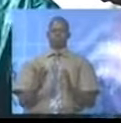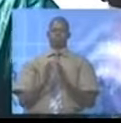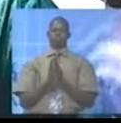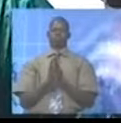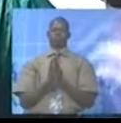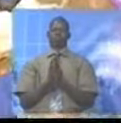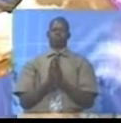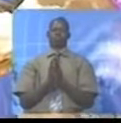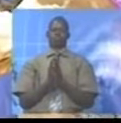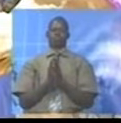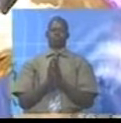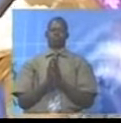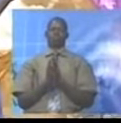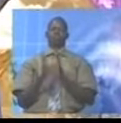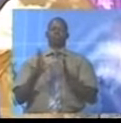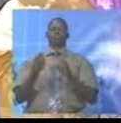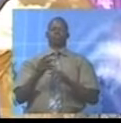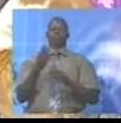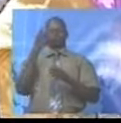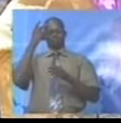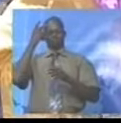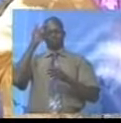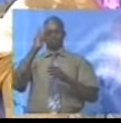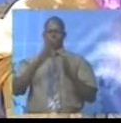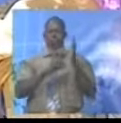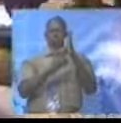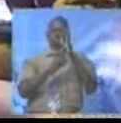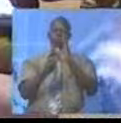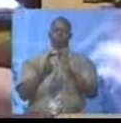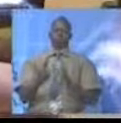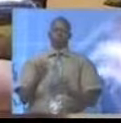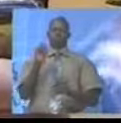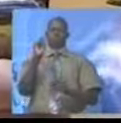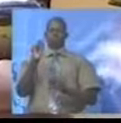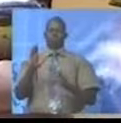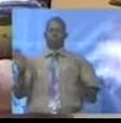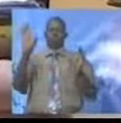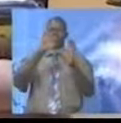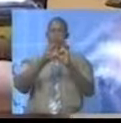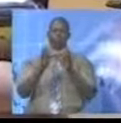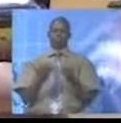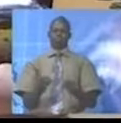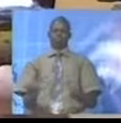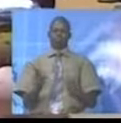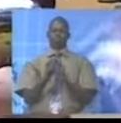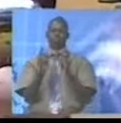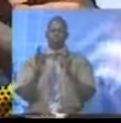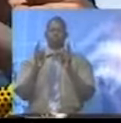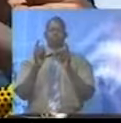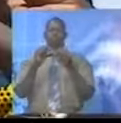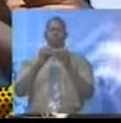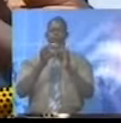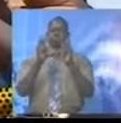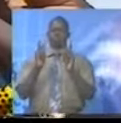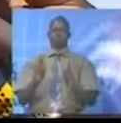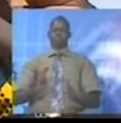maliens. De l'avis du représentant des réfugiés, ce geste va contribuer à soulager un grand nombre de personnes. Nous